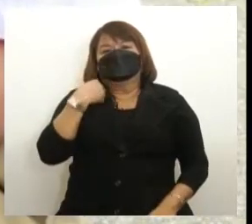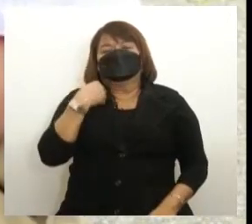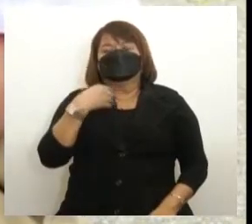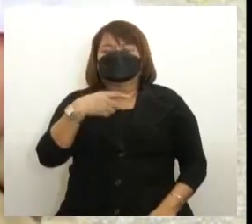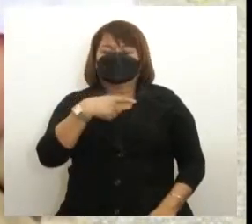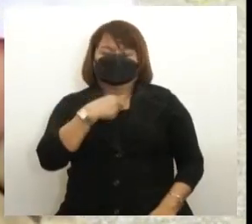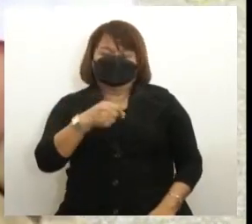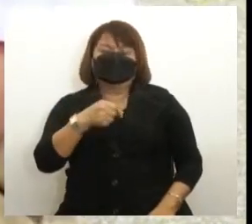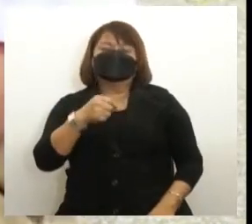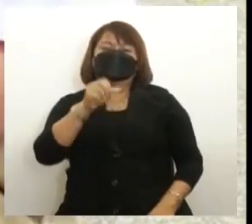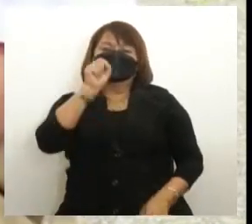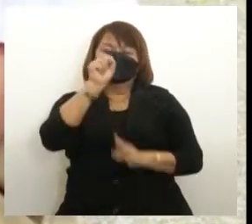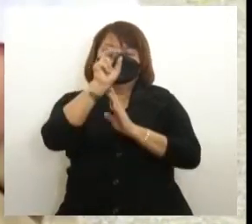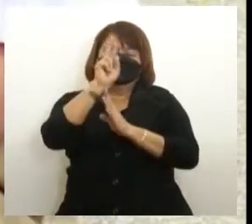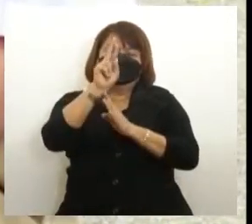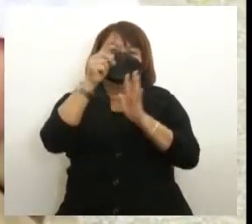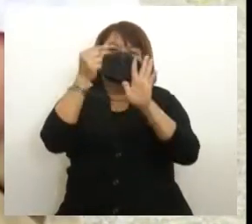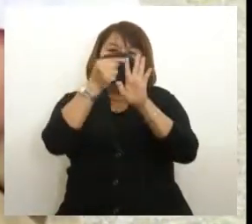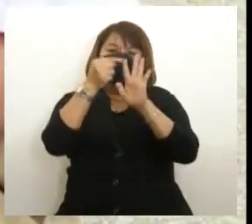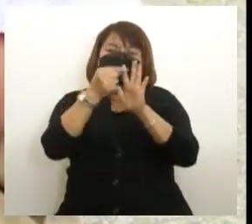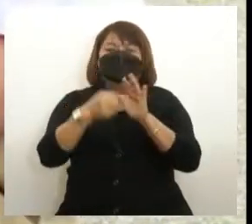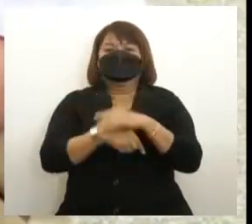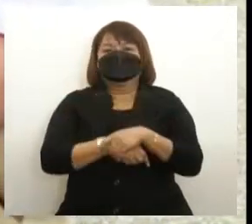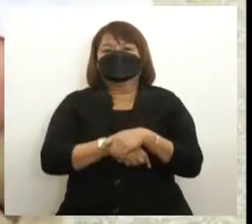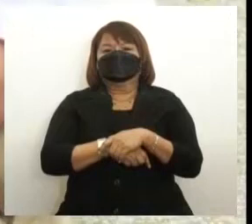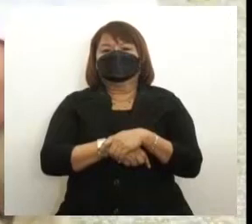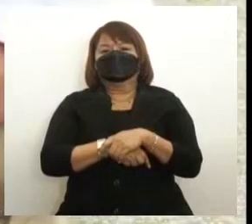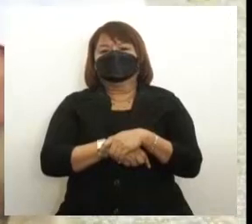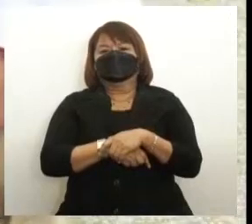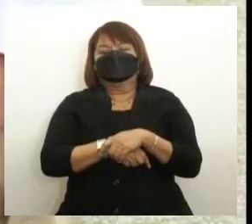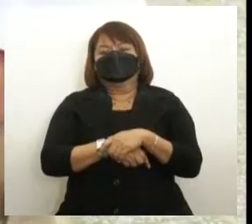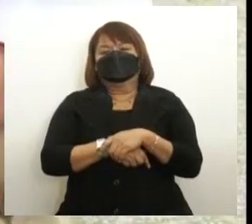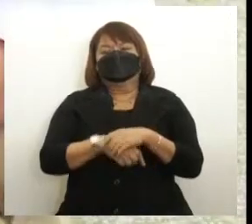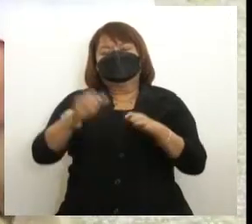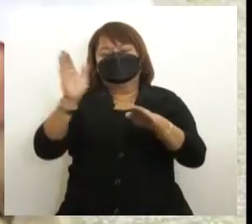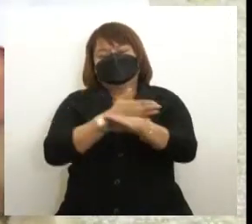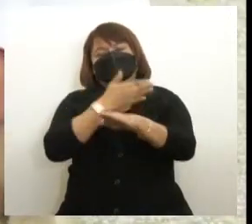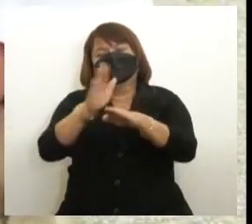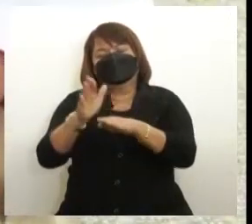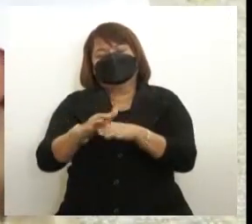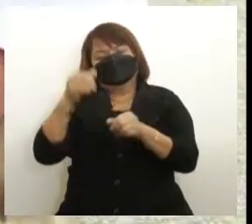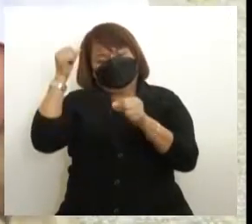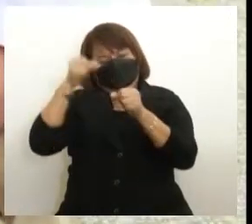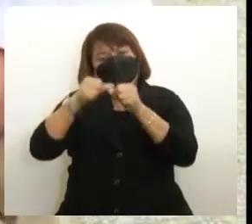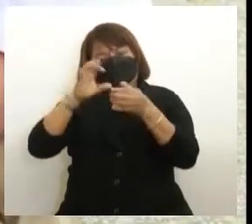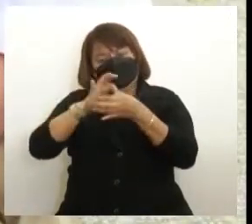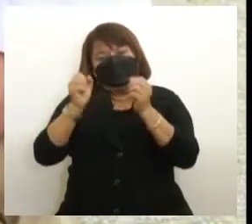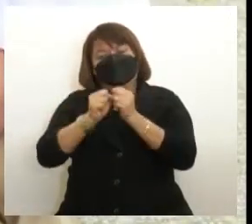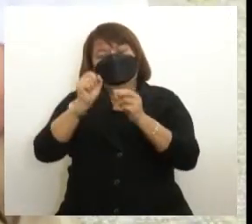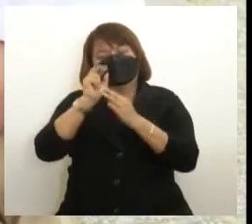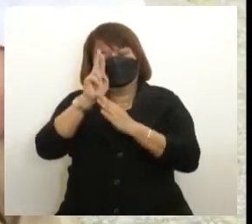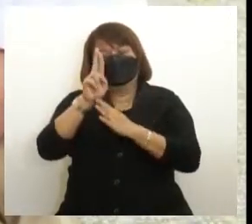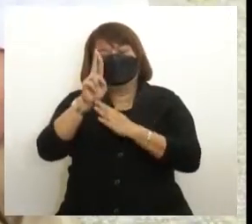ค่ะ ความหน่อย จำไว้เถิดนะสระไม่มีเสียงสั้